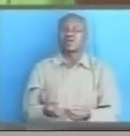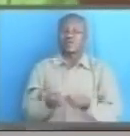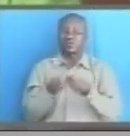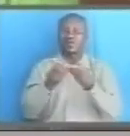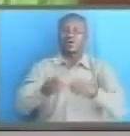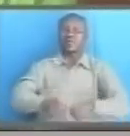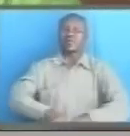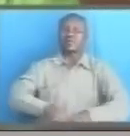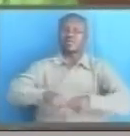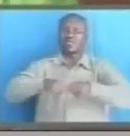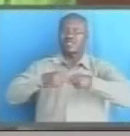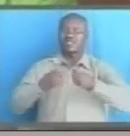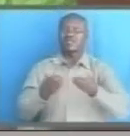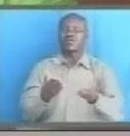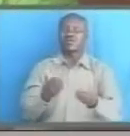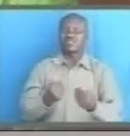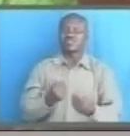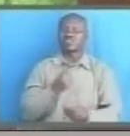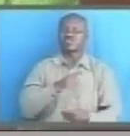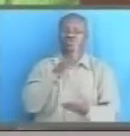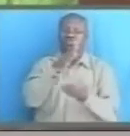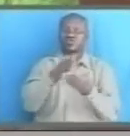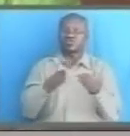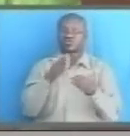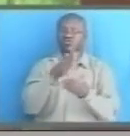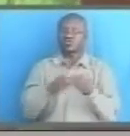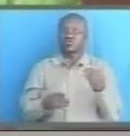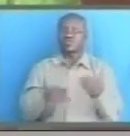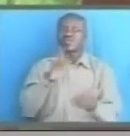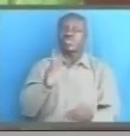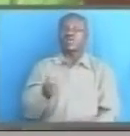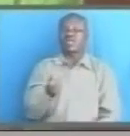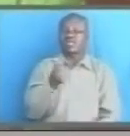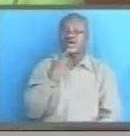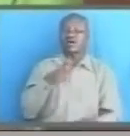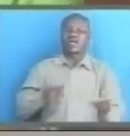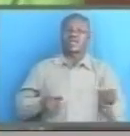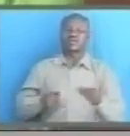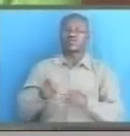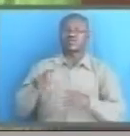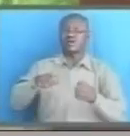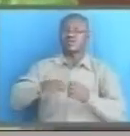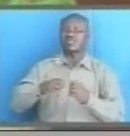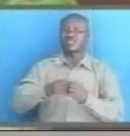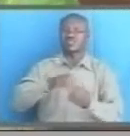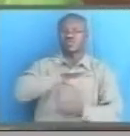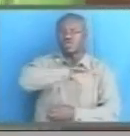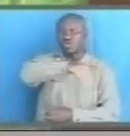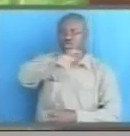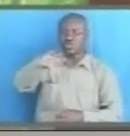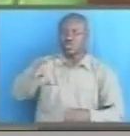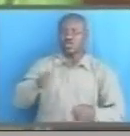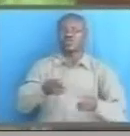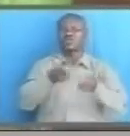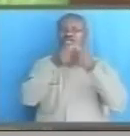uwezo basi mamlaka hay yasiwe nusu nusu ili iwe Marain wa kutatua matatizo ya walimu ambayo kikubwa ndio ilikuwa vyeo vyao